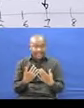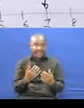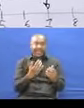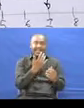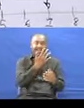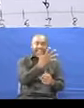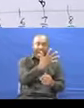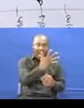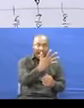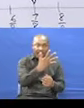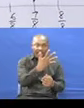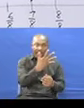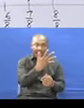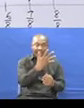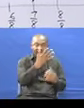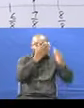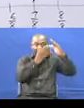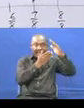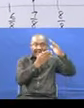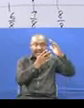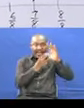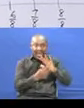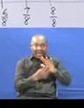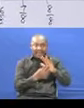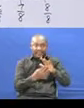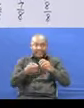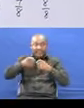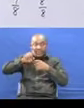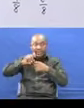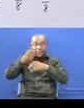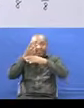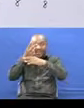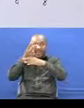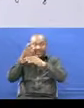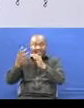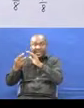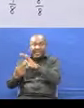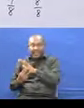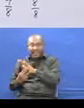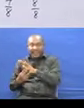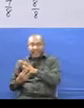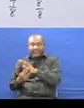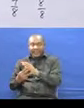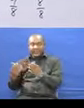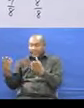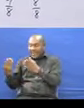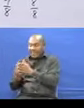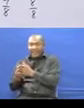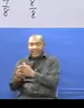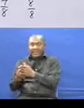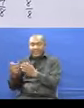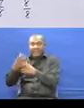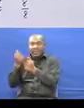tano ya nane, ukiongeza mbili ya nane, pamoja